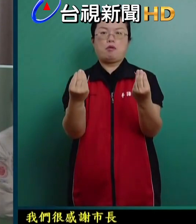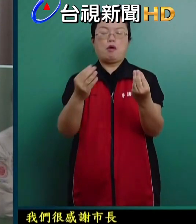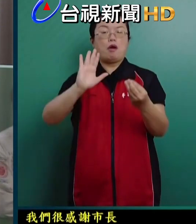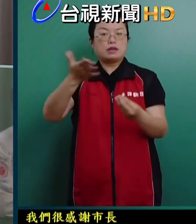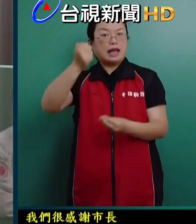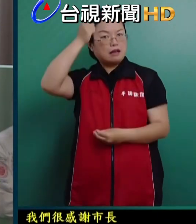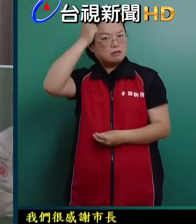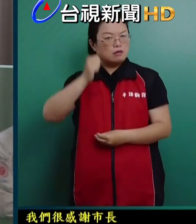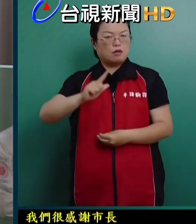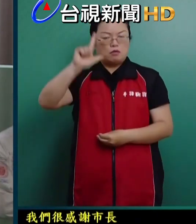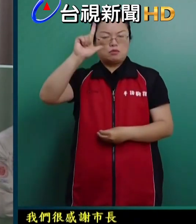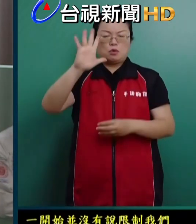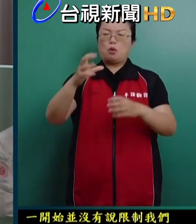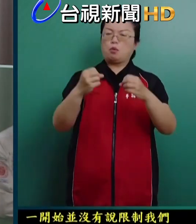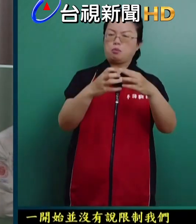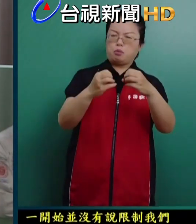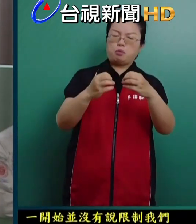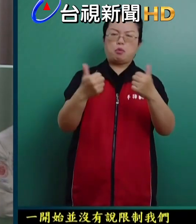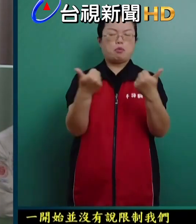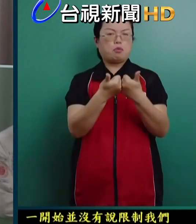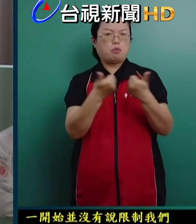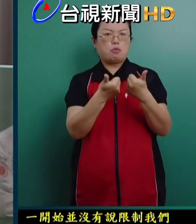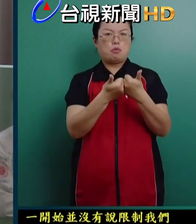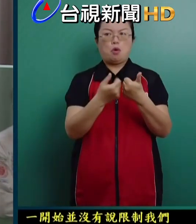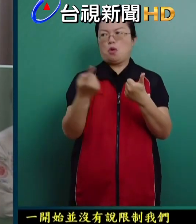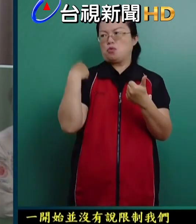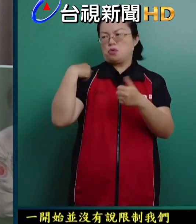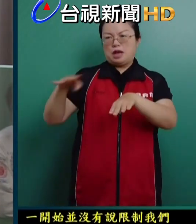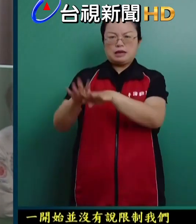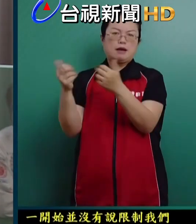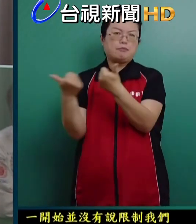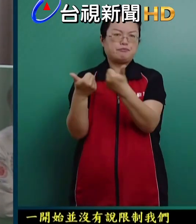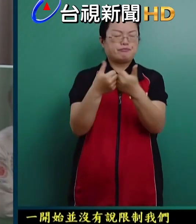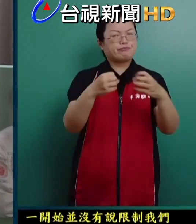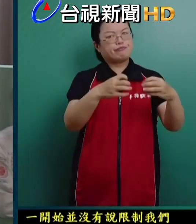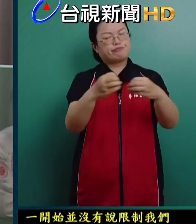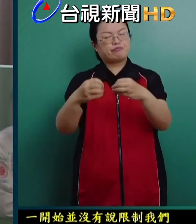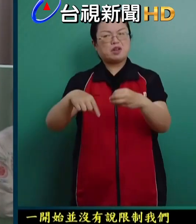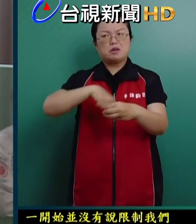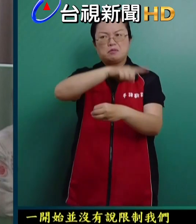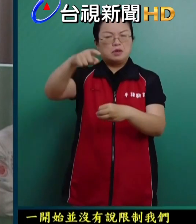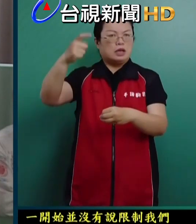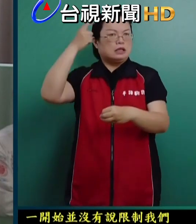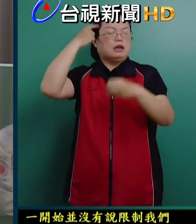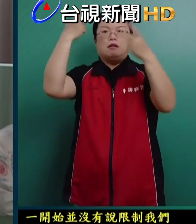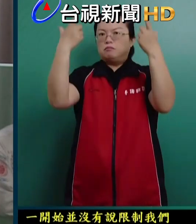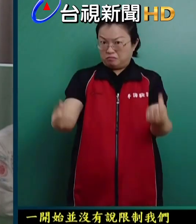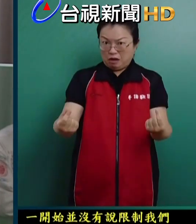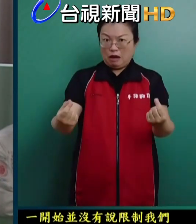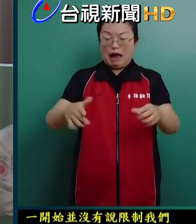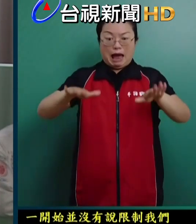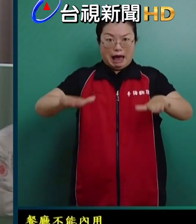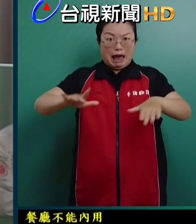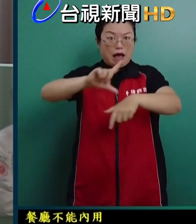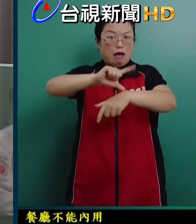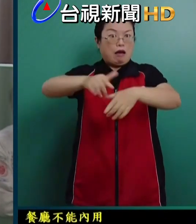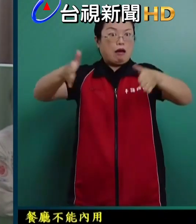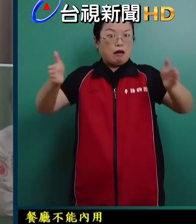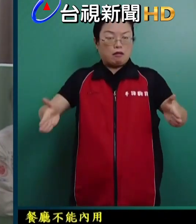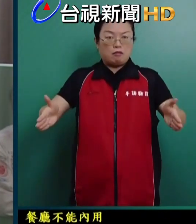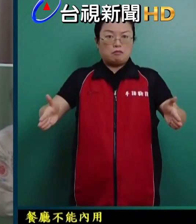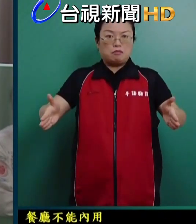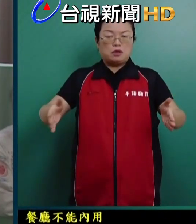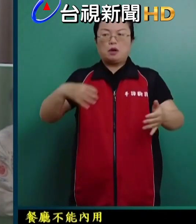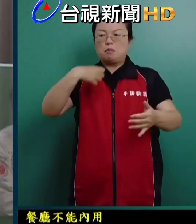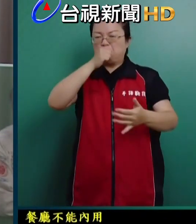他们其实在昨天就已经在讨论这个事情了。还是大家的认为，还是以目前现阶段，我们还是以